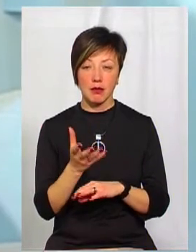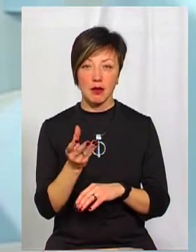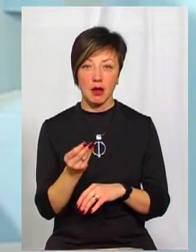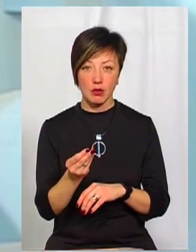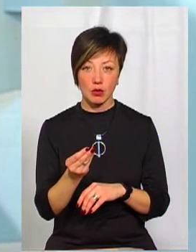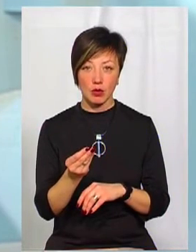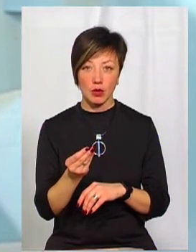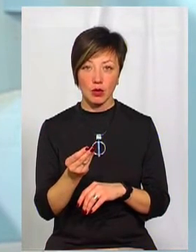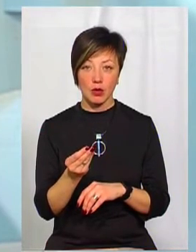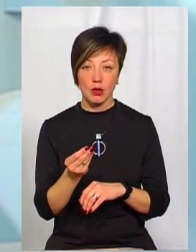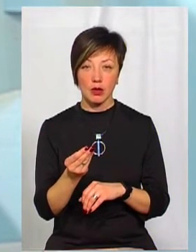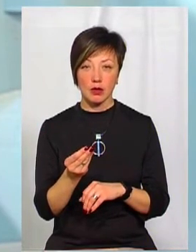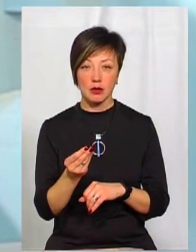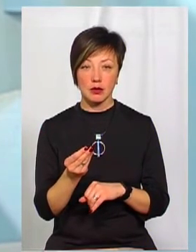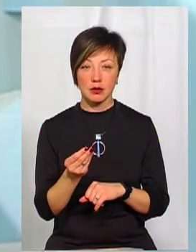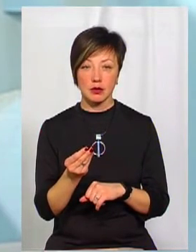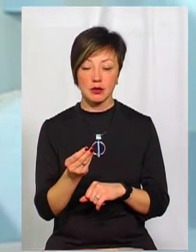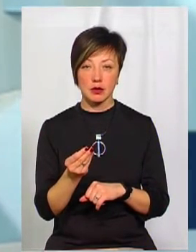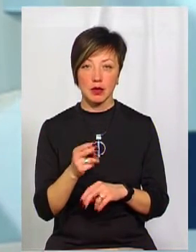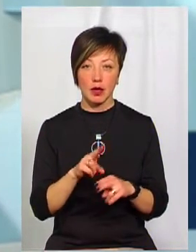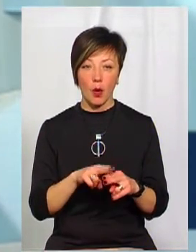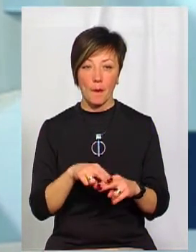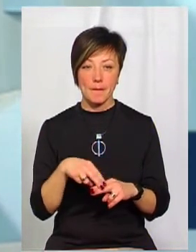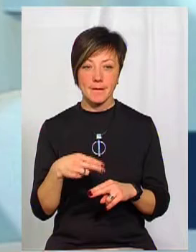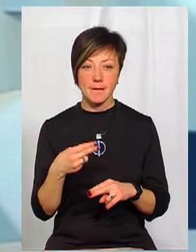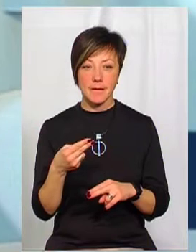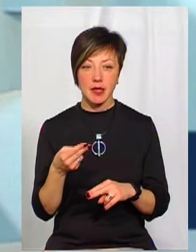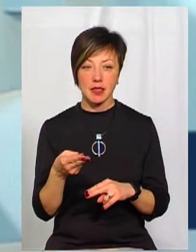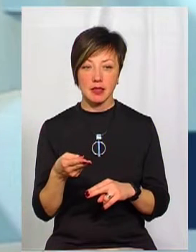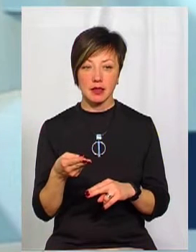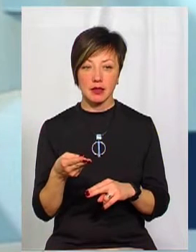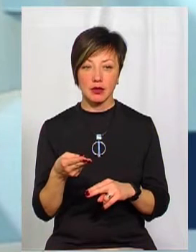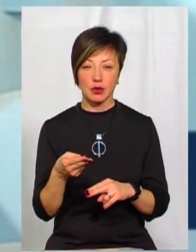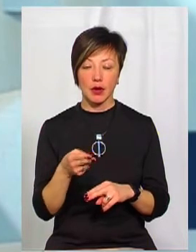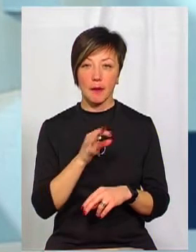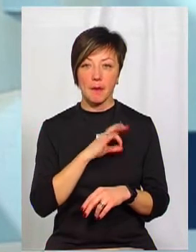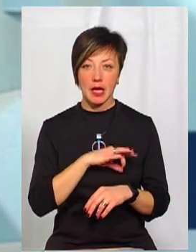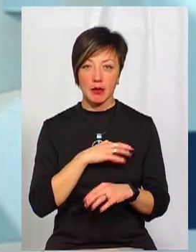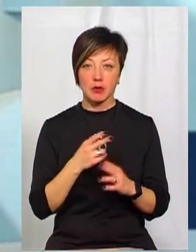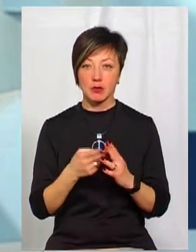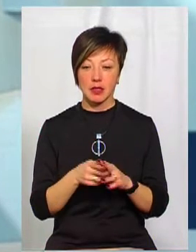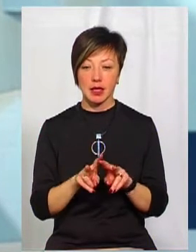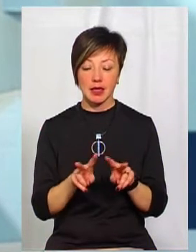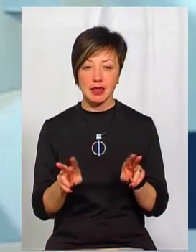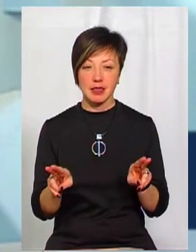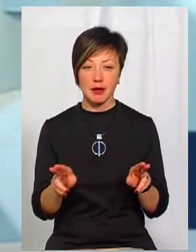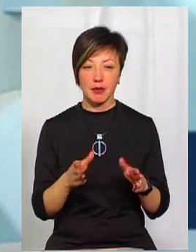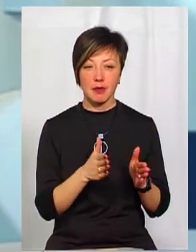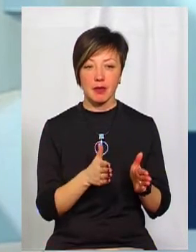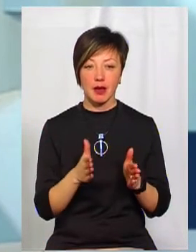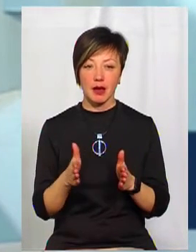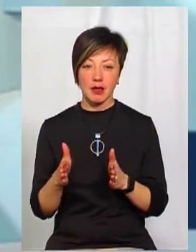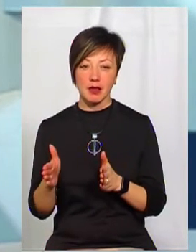плату, верніше, компенсацію пільгами, субсидіями. Такий самий механізм